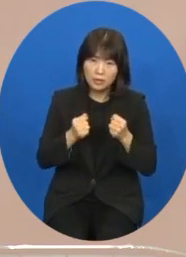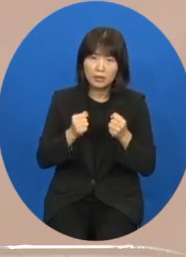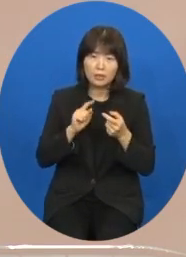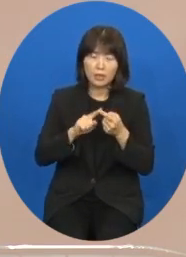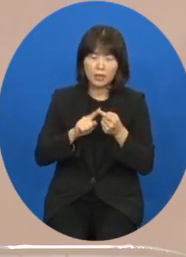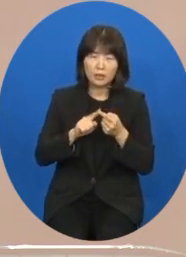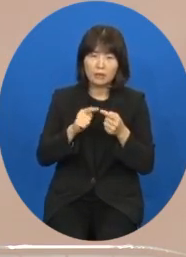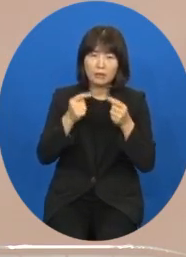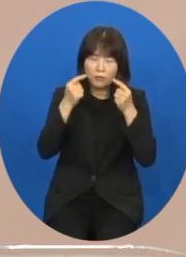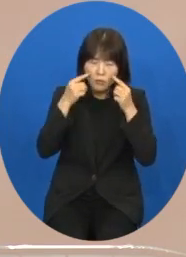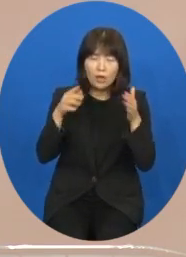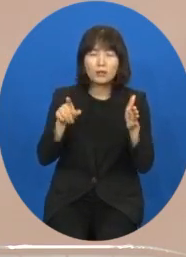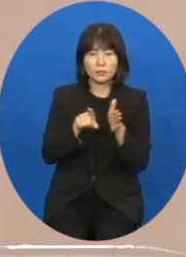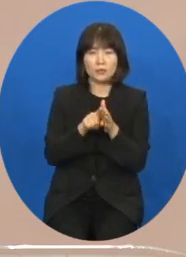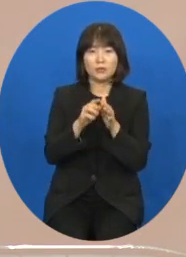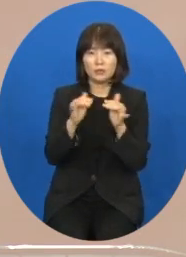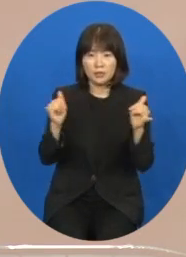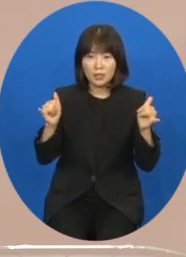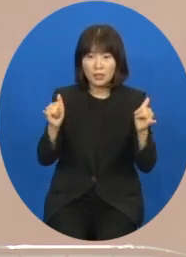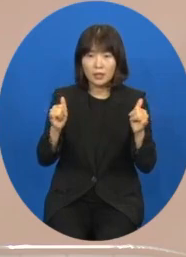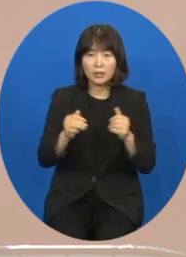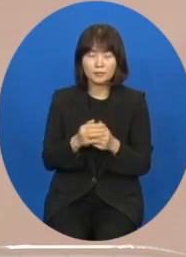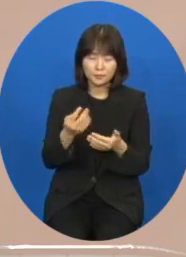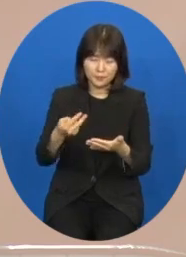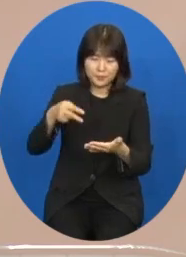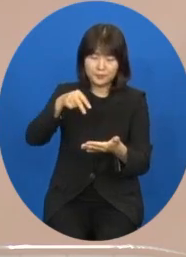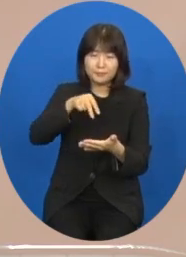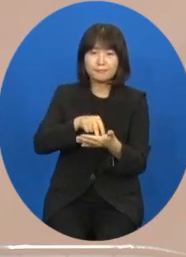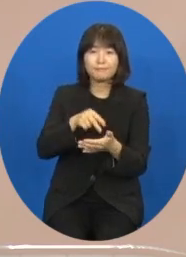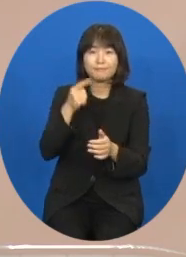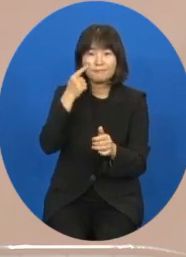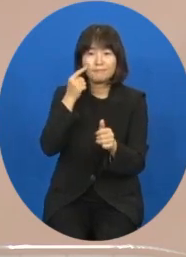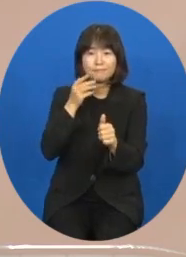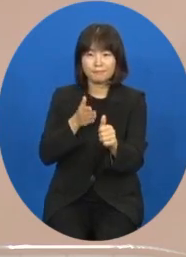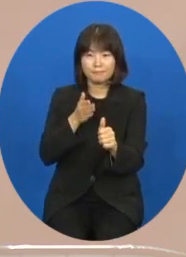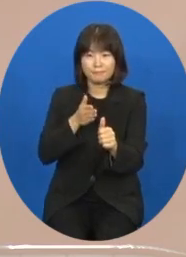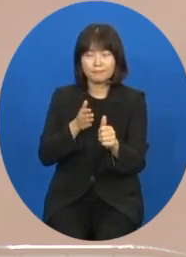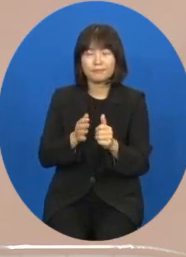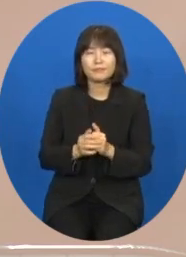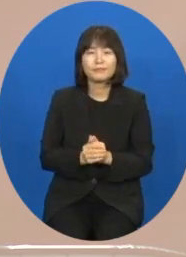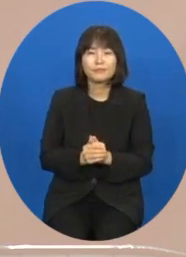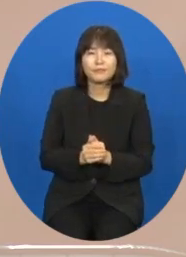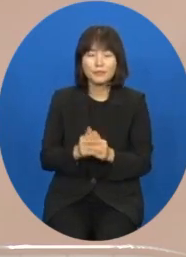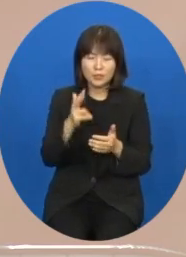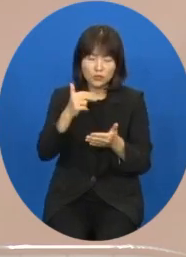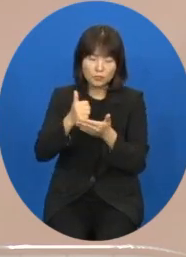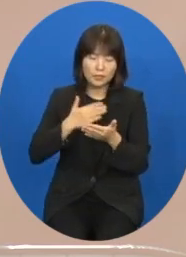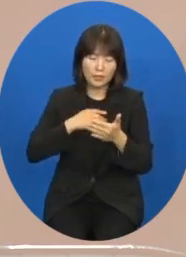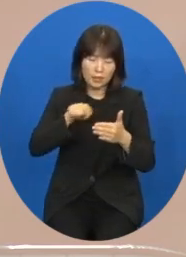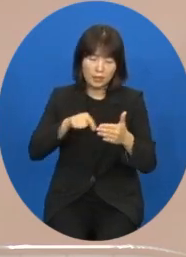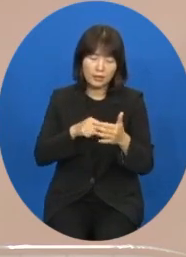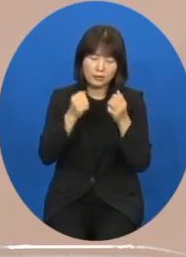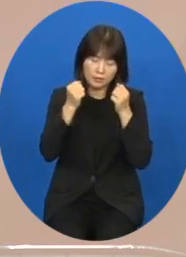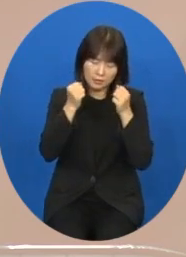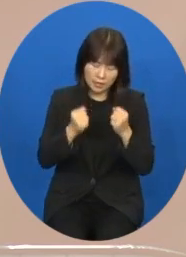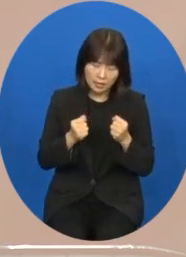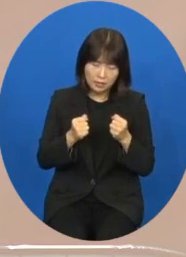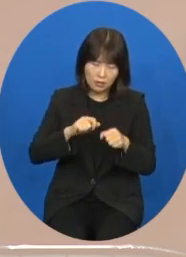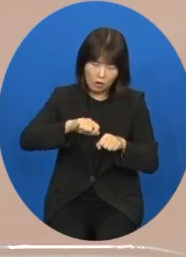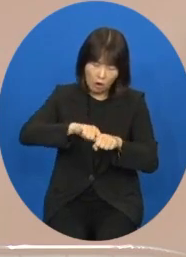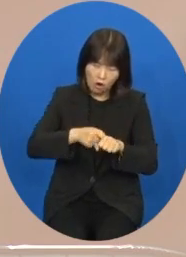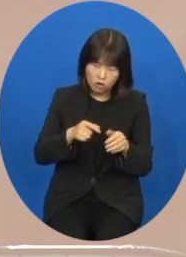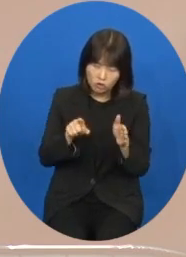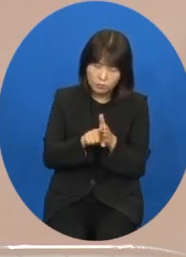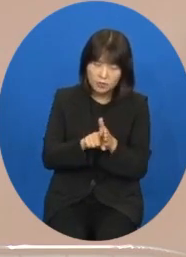정말 믿어지시는 분, 그분들은 일어나 보세요. 주님 내 안에 계시다. 억지로 믿으실